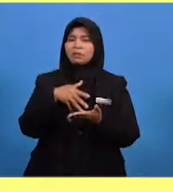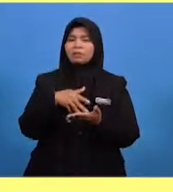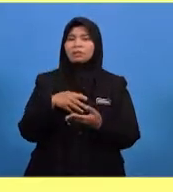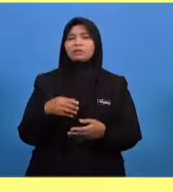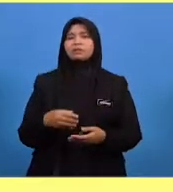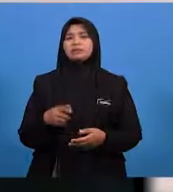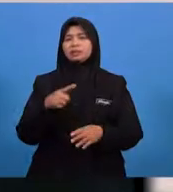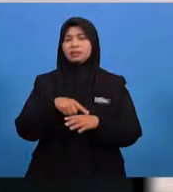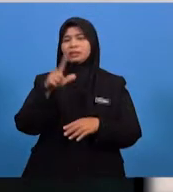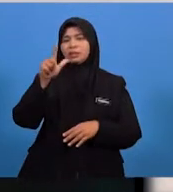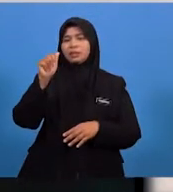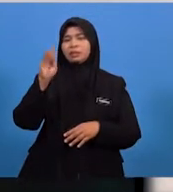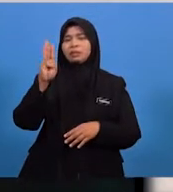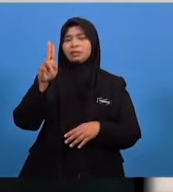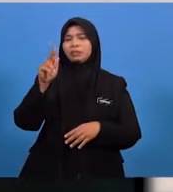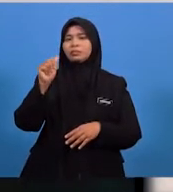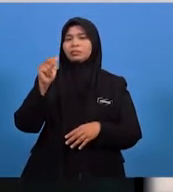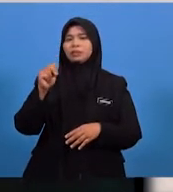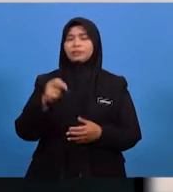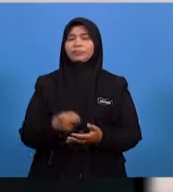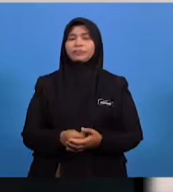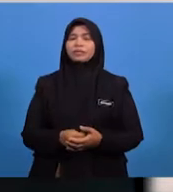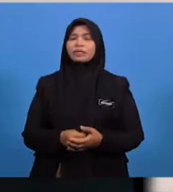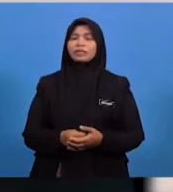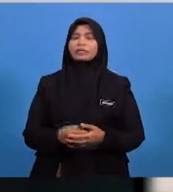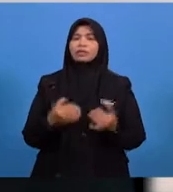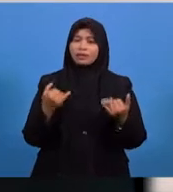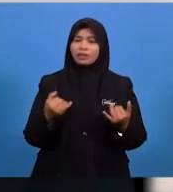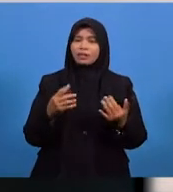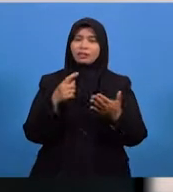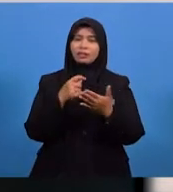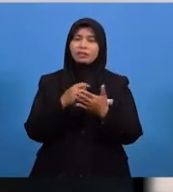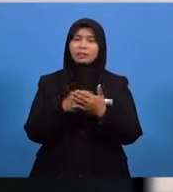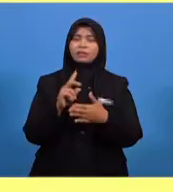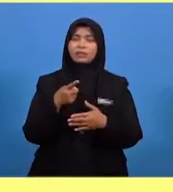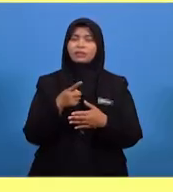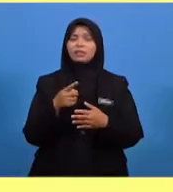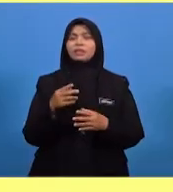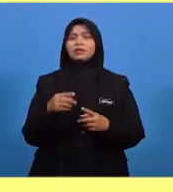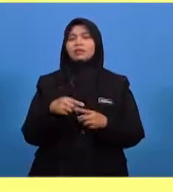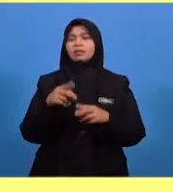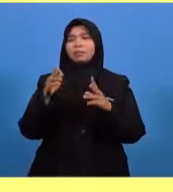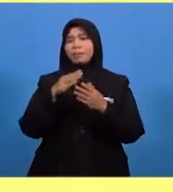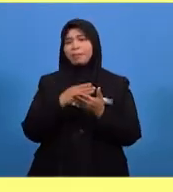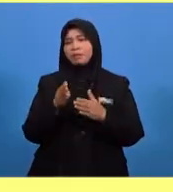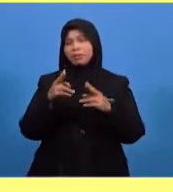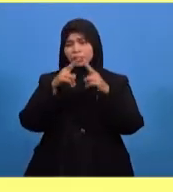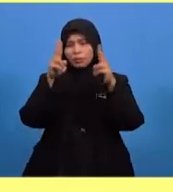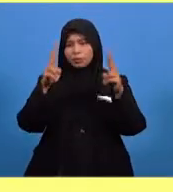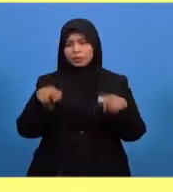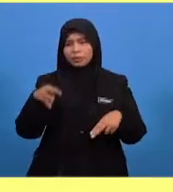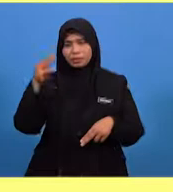Labuan Baiklah murid-murid kini tibalah kita ke segmen uji mindah